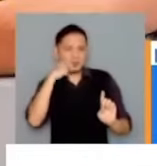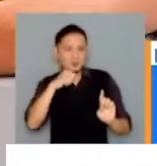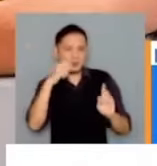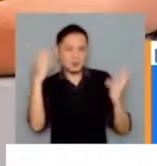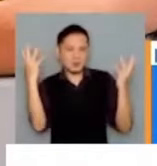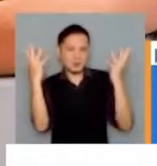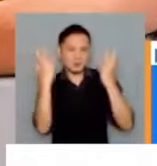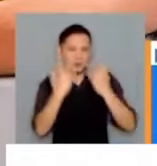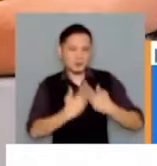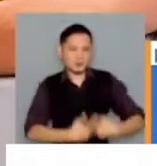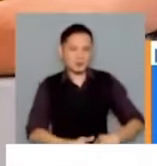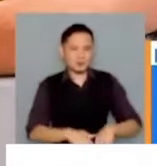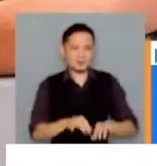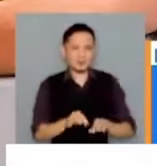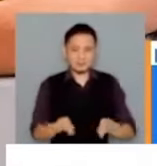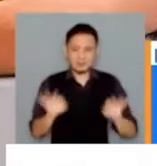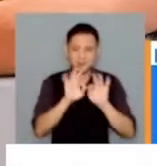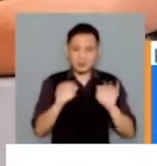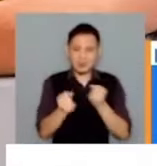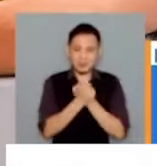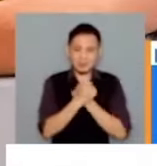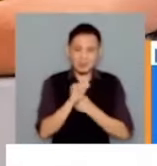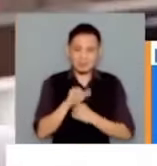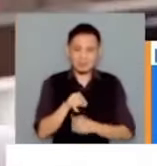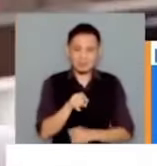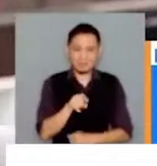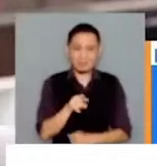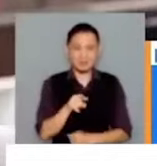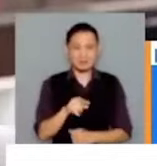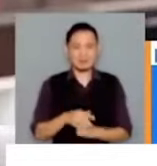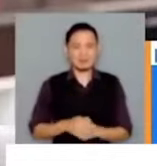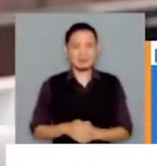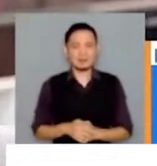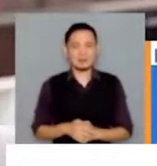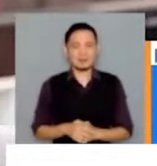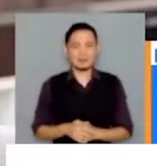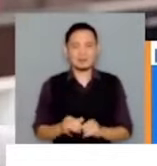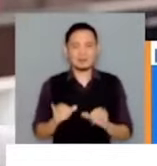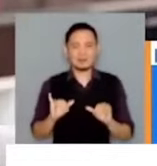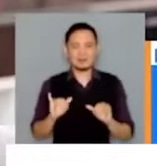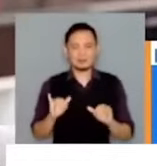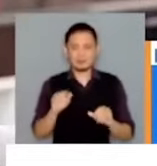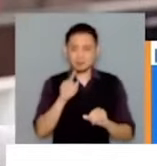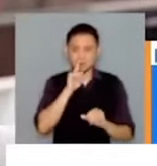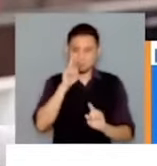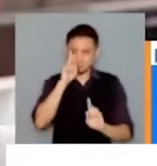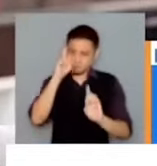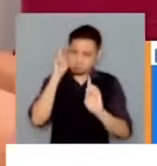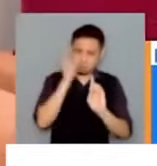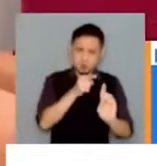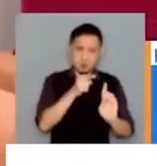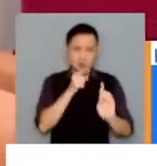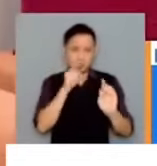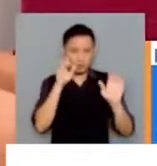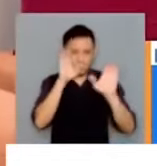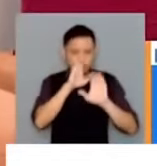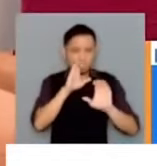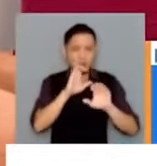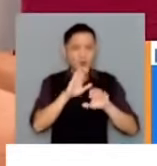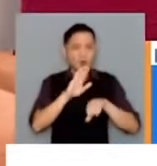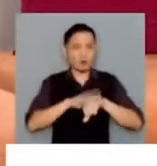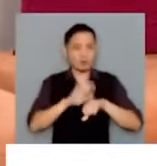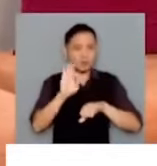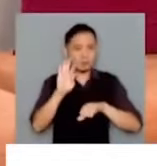magmahal na lang sa akin, di ba? Saka kung sino yung parang ano na prospekan niya sa ano no, sa app, sa saan ba kayo nagkakilala?